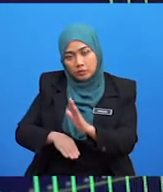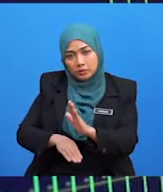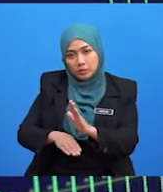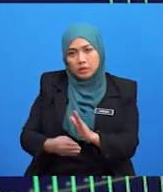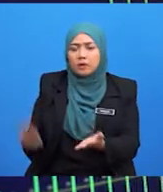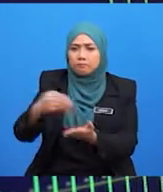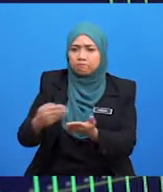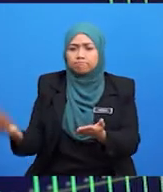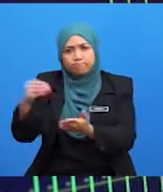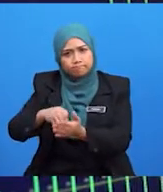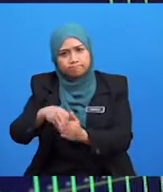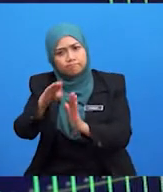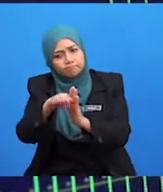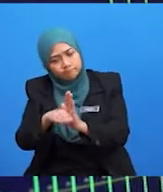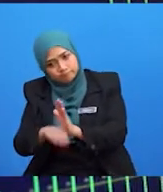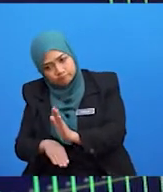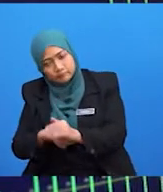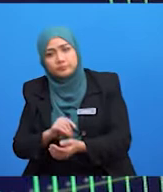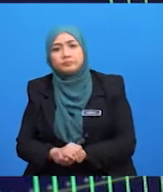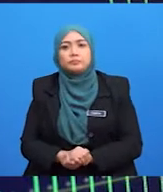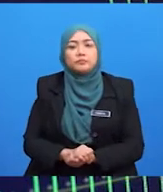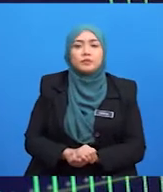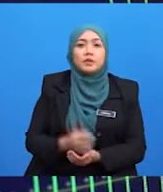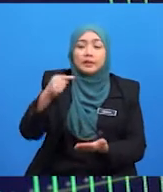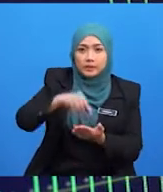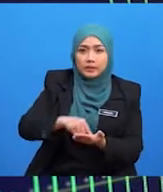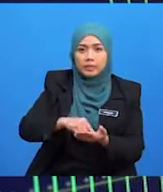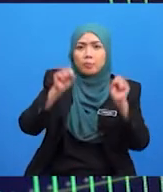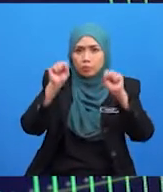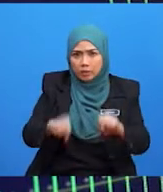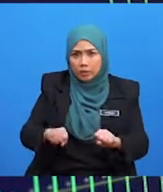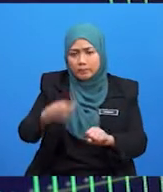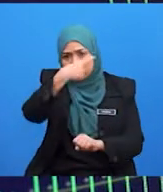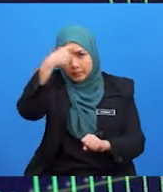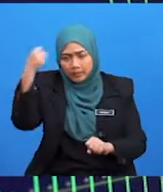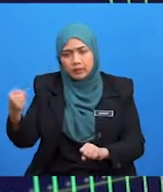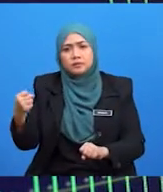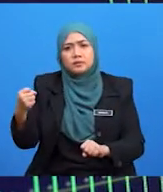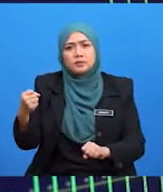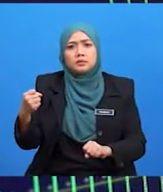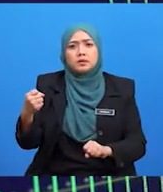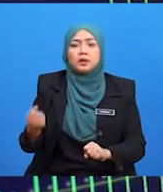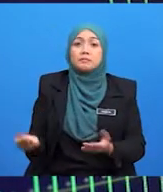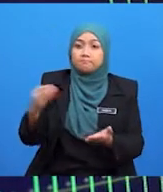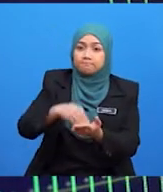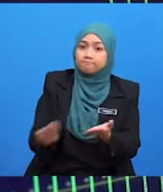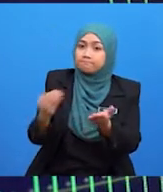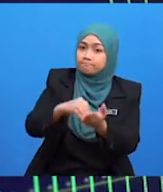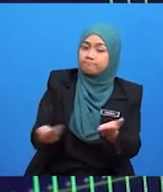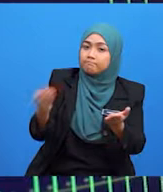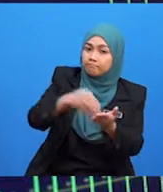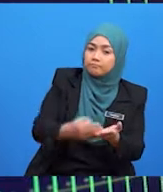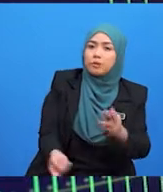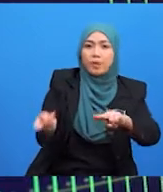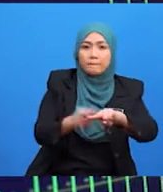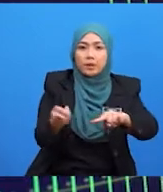semakin berkurang sepanjang hayat aset. Keadaan ini mengakibatkan untung bersih semakin bertambah.